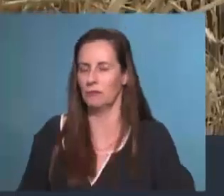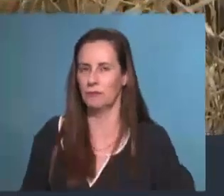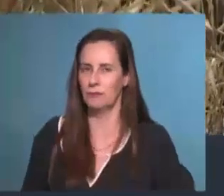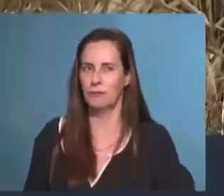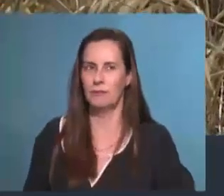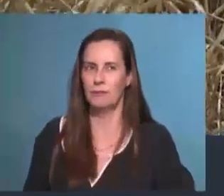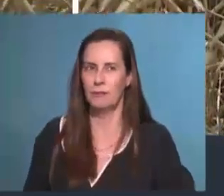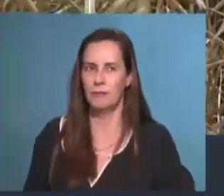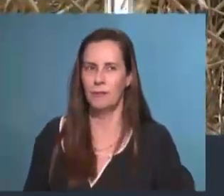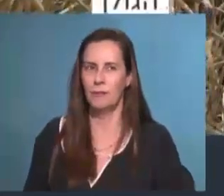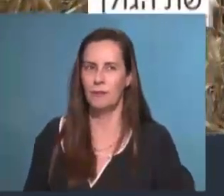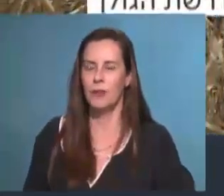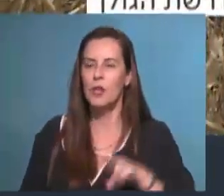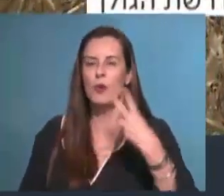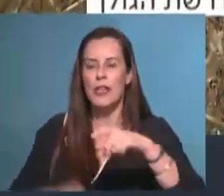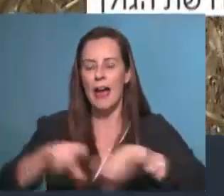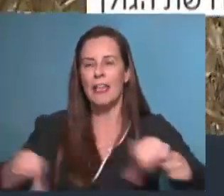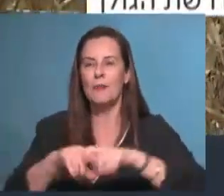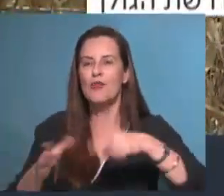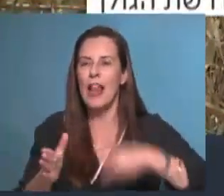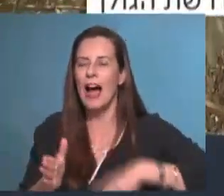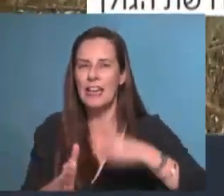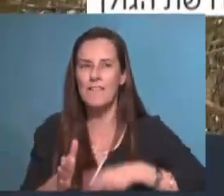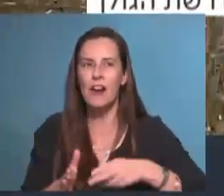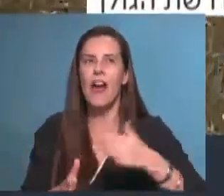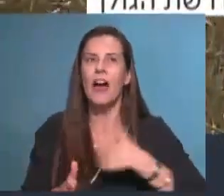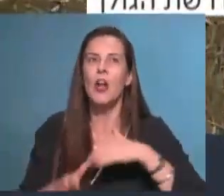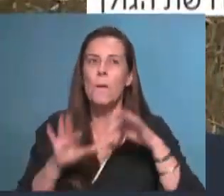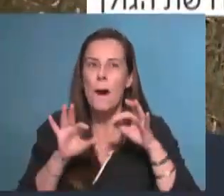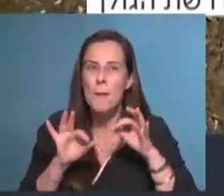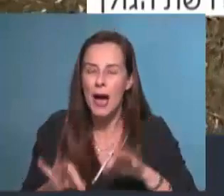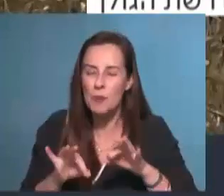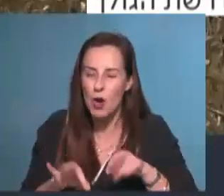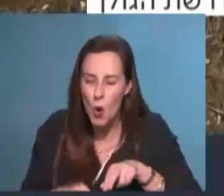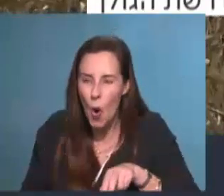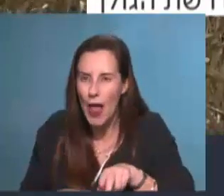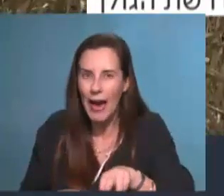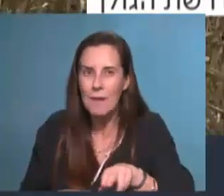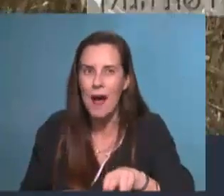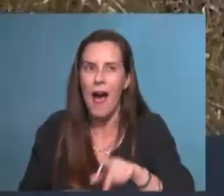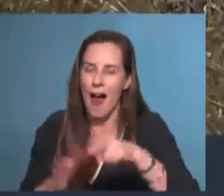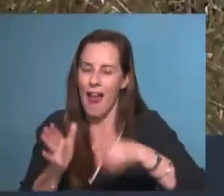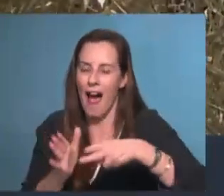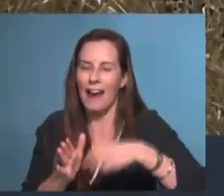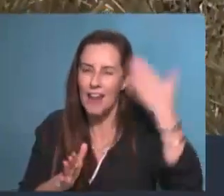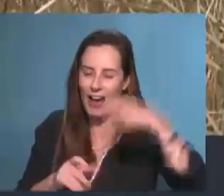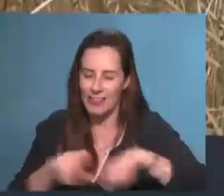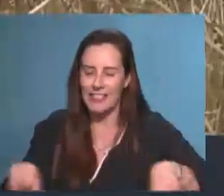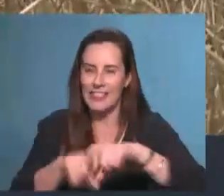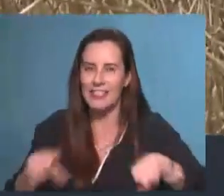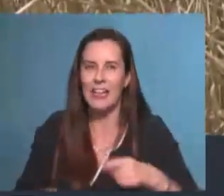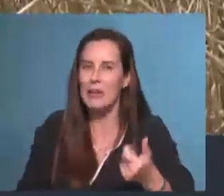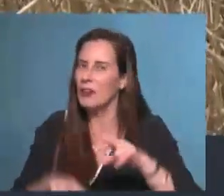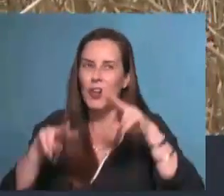שני אדנים של הרכבת. שני אדנים, אנחנו למעשה ממש ממש רכים על הציר שבו הרכבת עברה. כמעט ולא